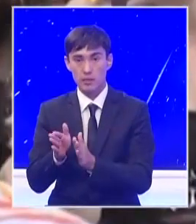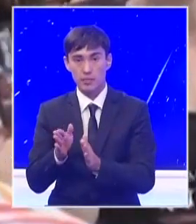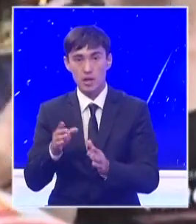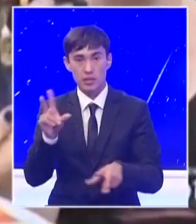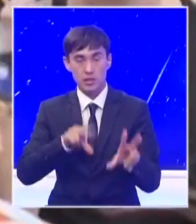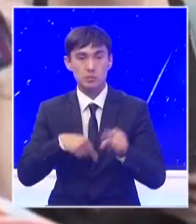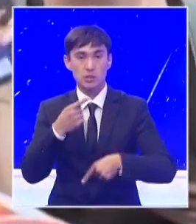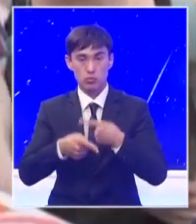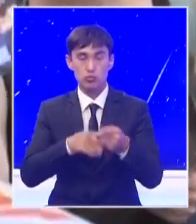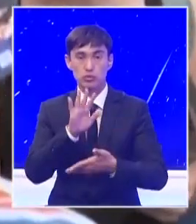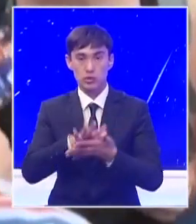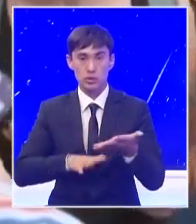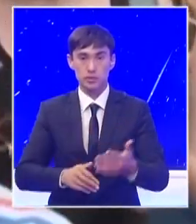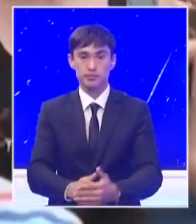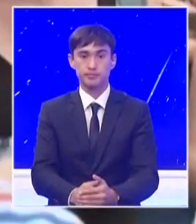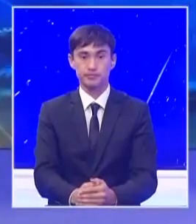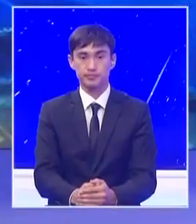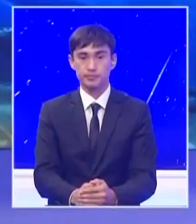так будет и дальше.